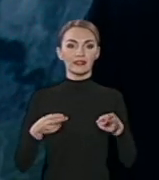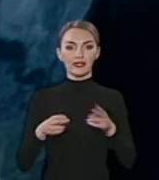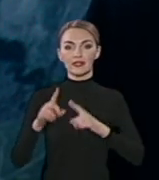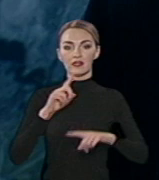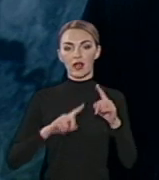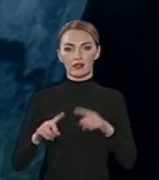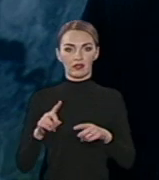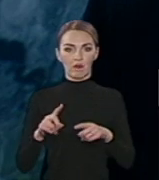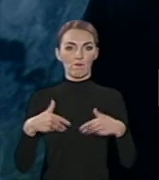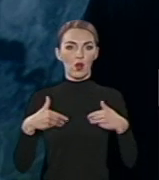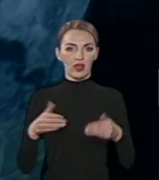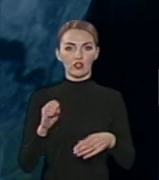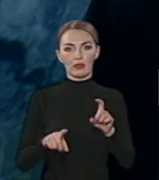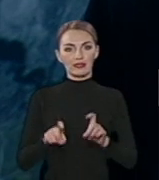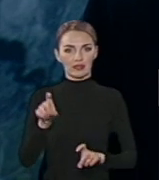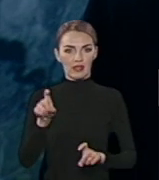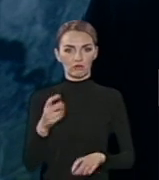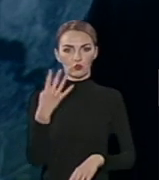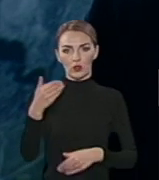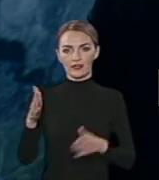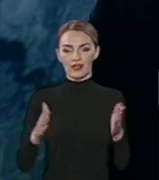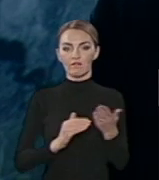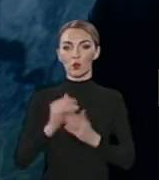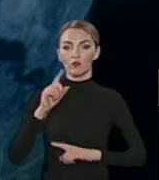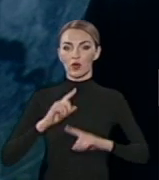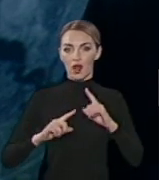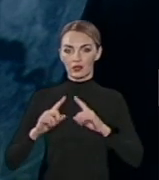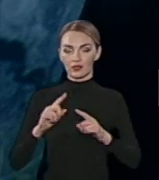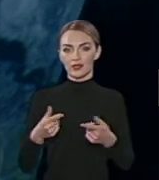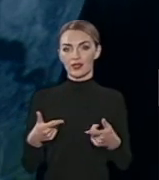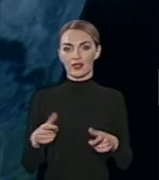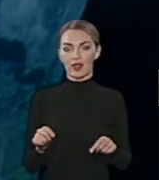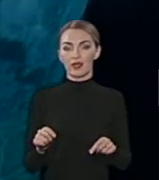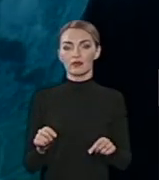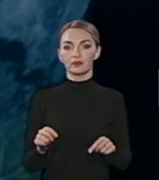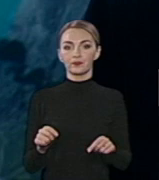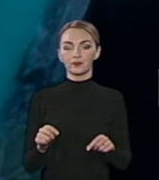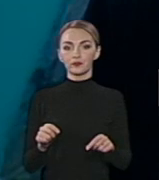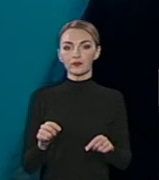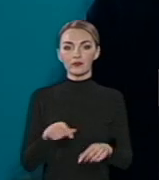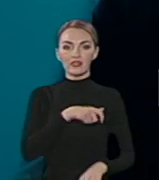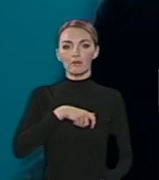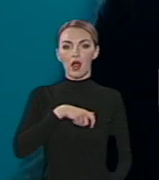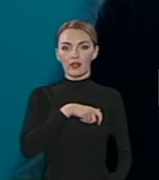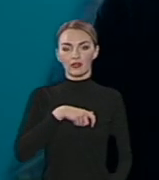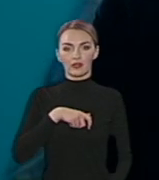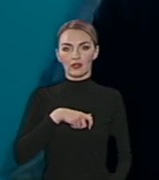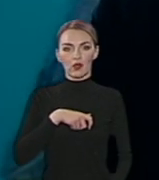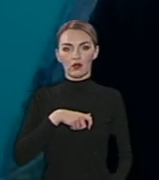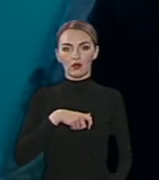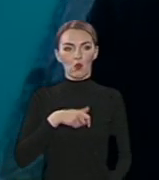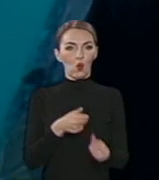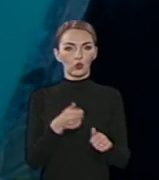чем сидеть в четырех стенах Верховной Рады, где избранники максимально оторваны от